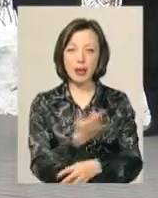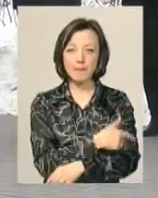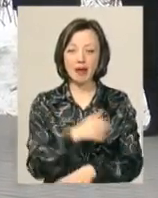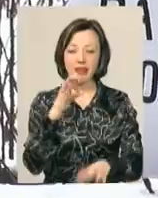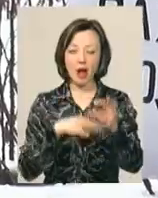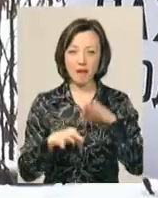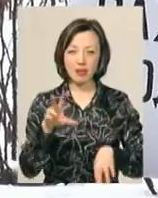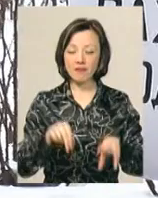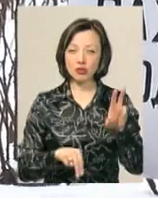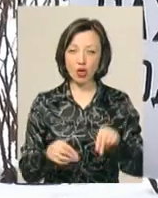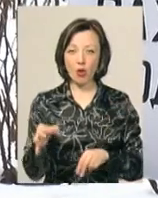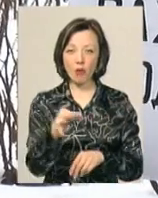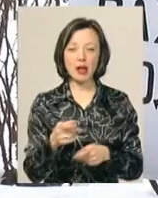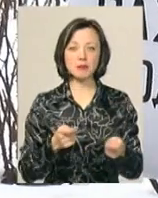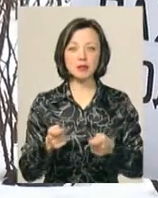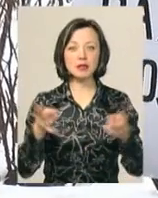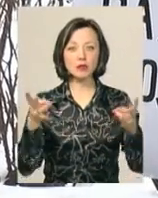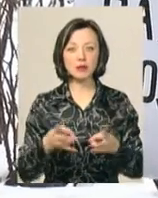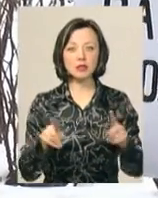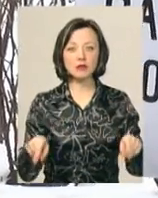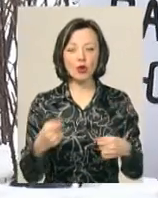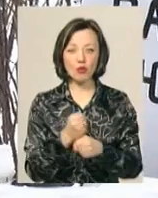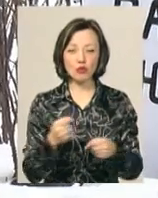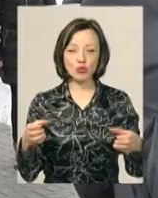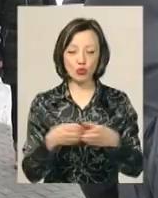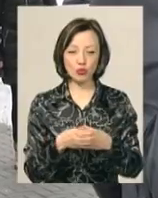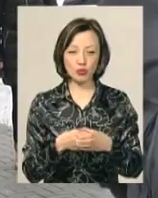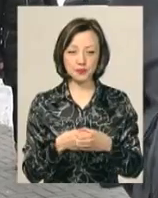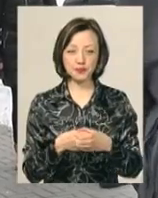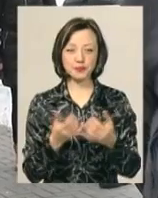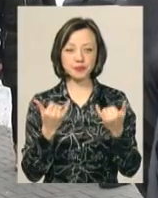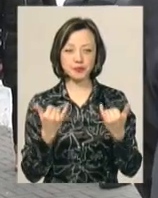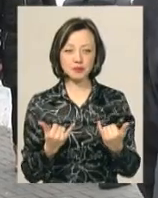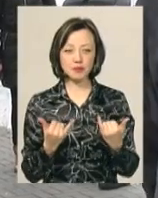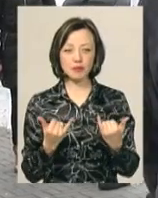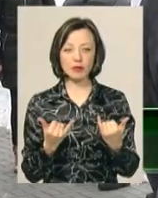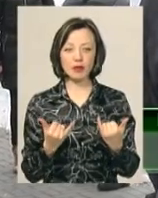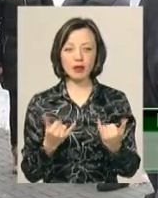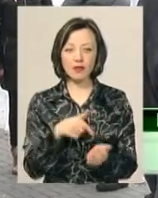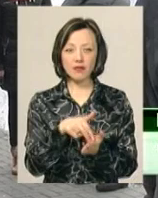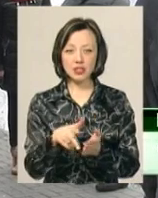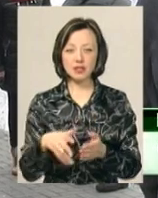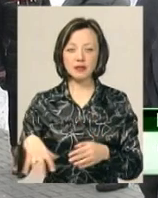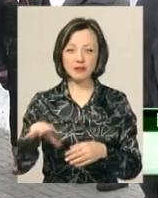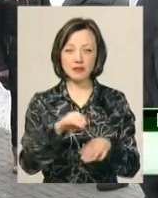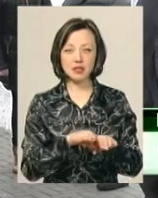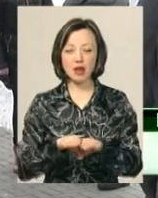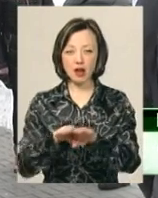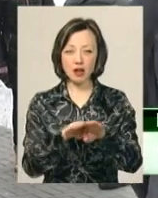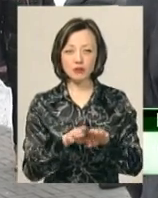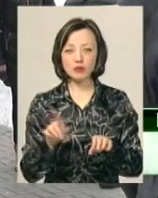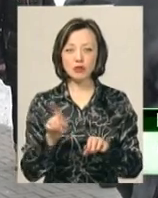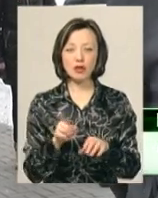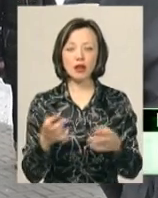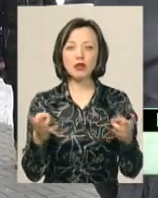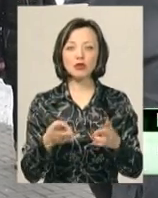медикаменти. Для цього, вважає, в облдержадміністрації потрібно створити робочу групу. Сьогодні ми якби вийшли всі разом, щоб об'єднатися. Для чого створюється